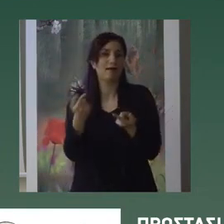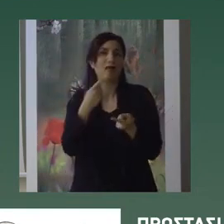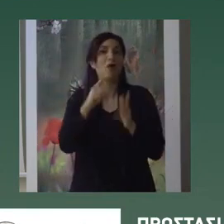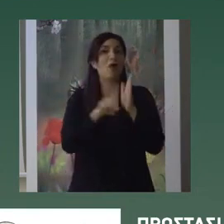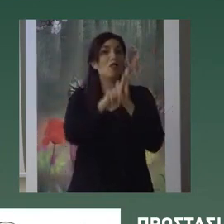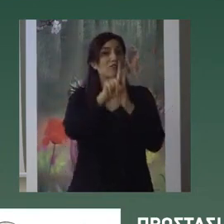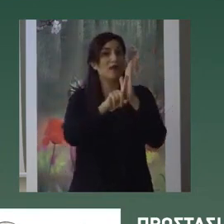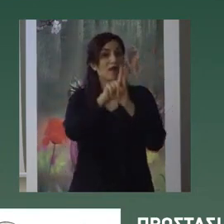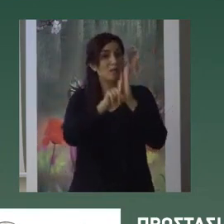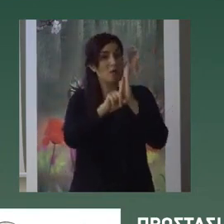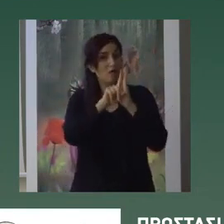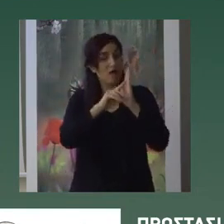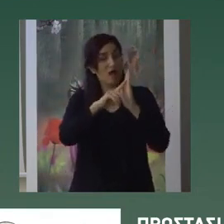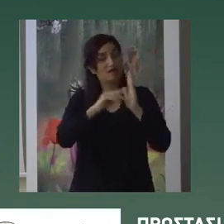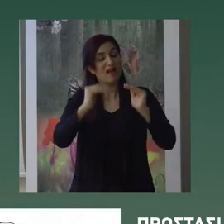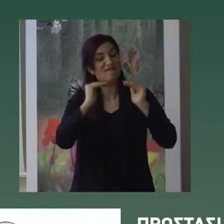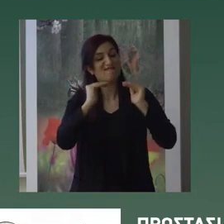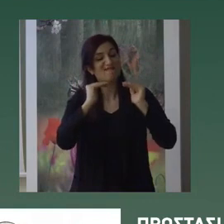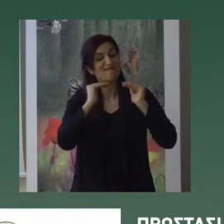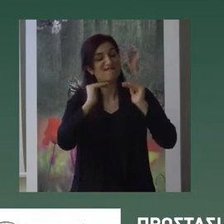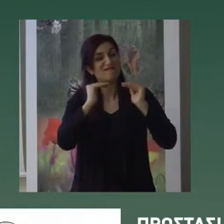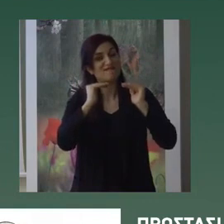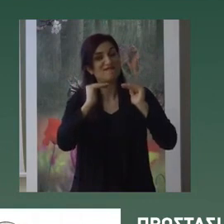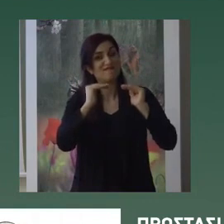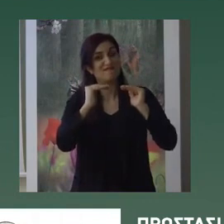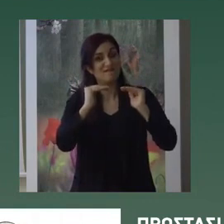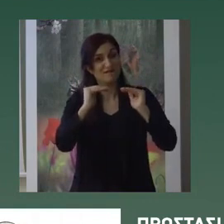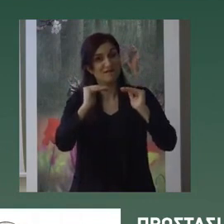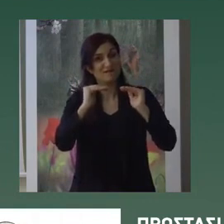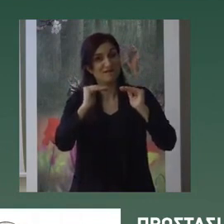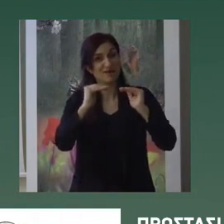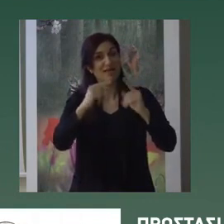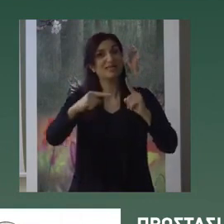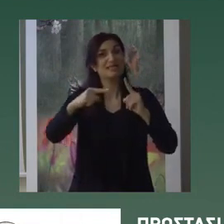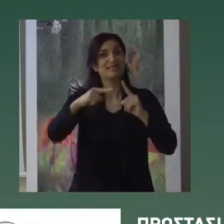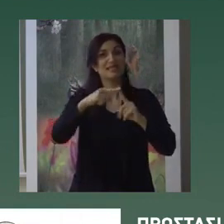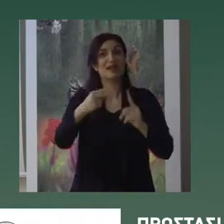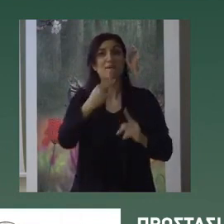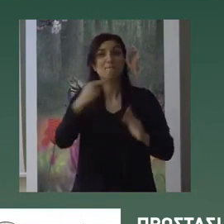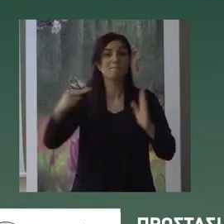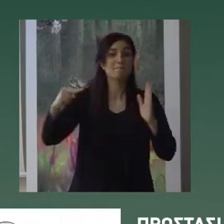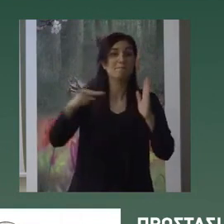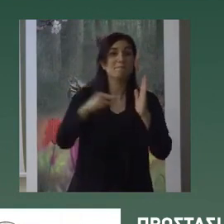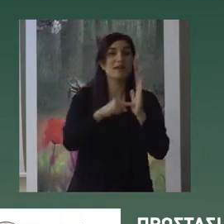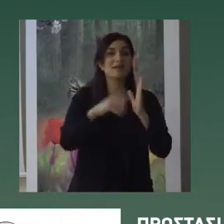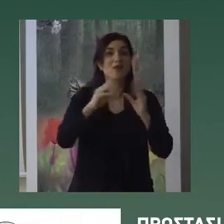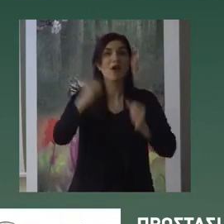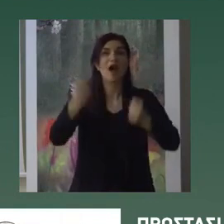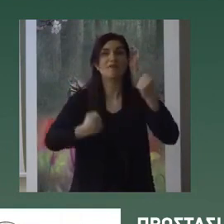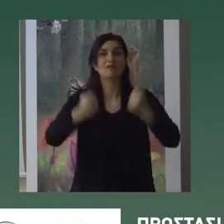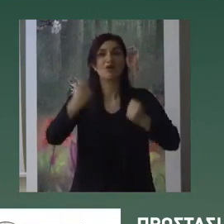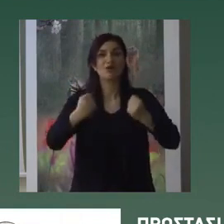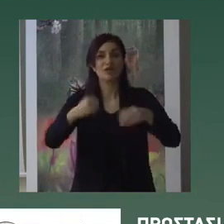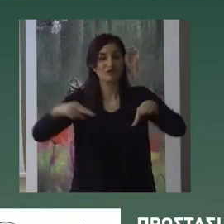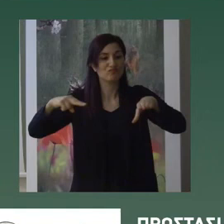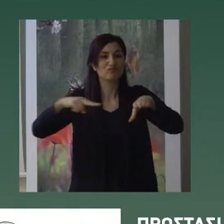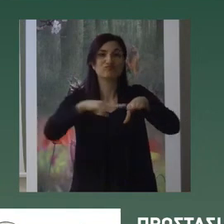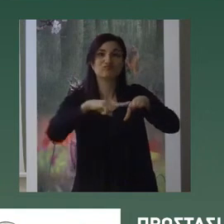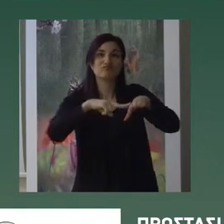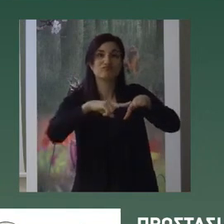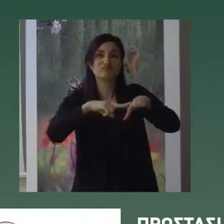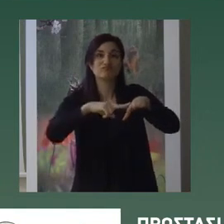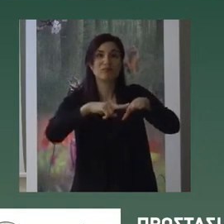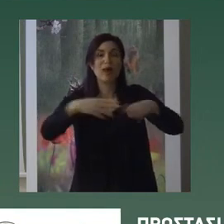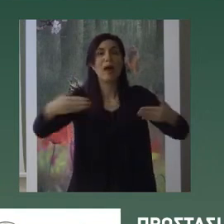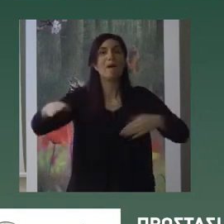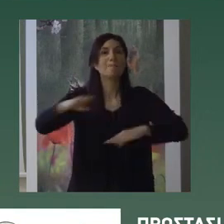η θέρμανση τηλεματικά. Έχεις χώρο για να φορτίσεις το ηλεκτρικό αυτοκίνητο. Έχεις διπλά παράθυρα, έχεις συστήματα τα οποία